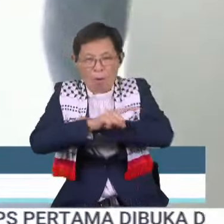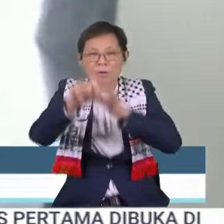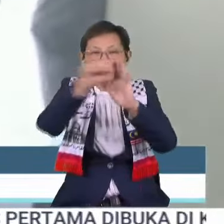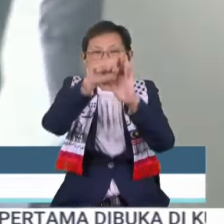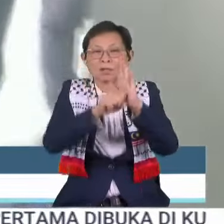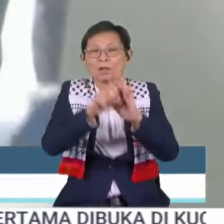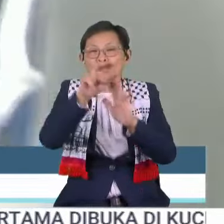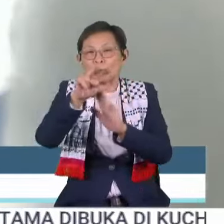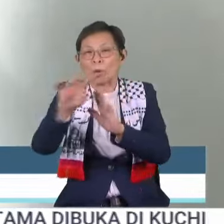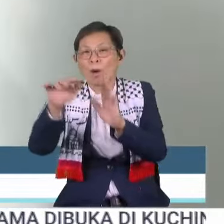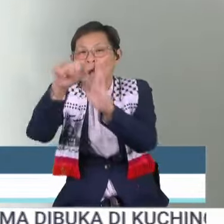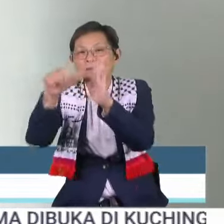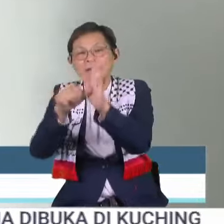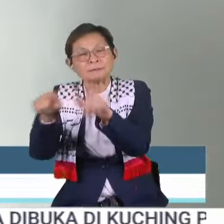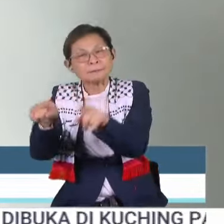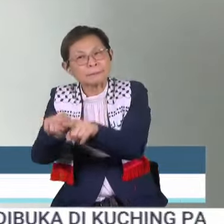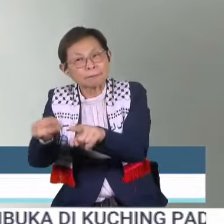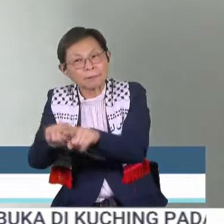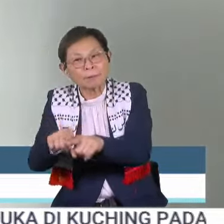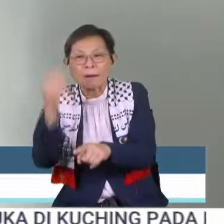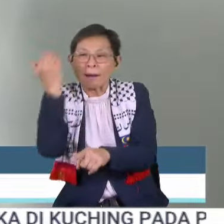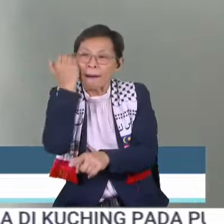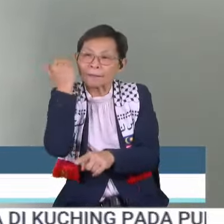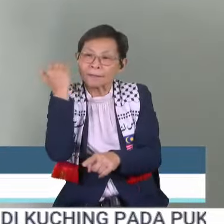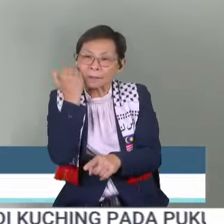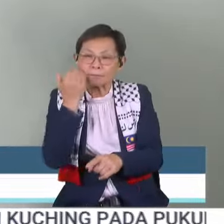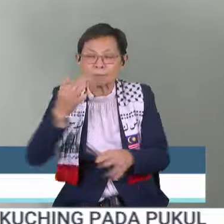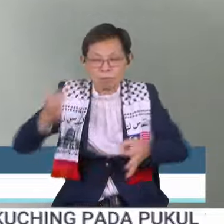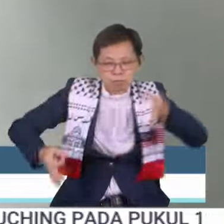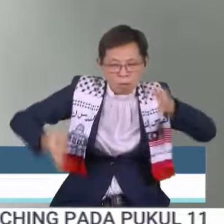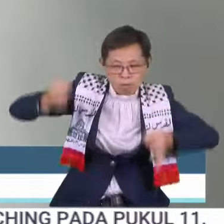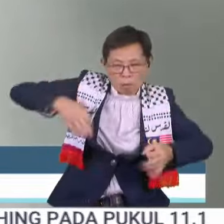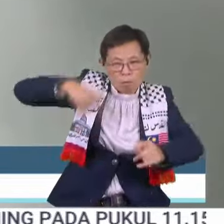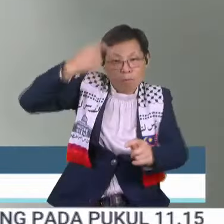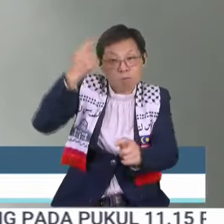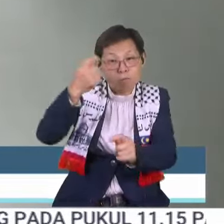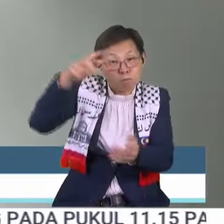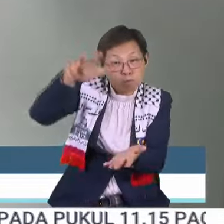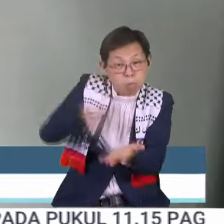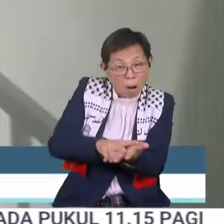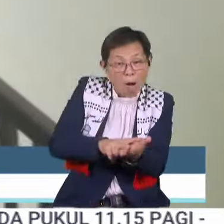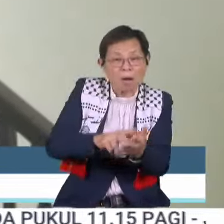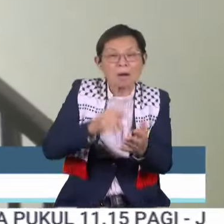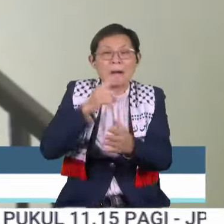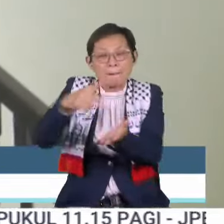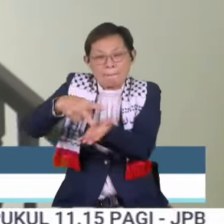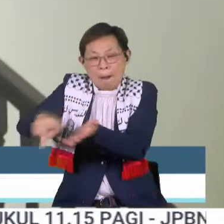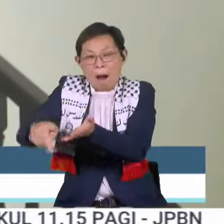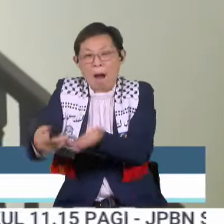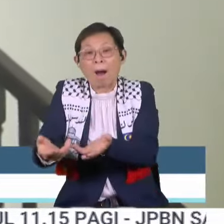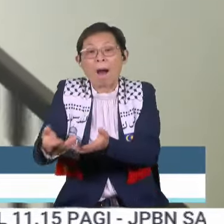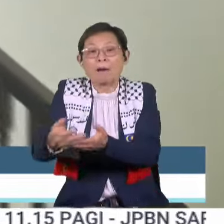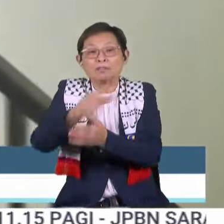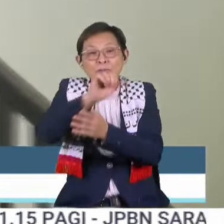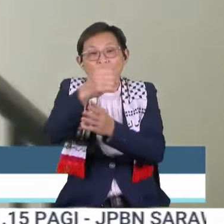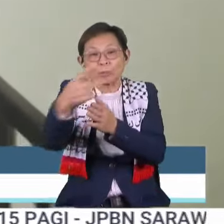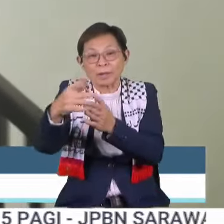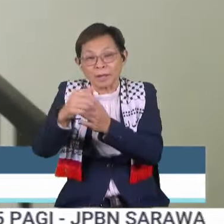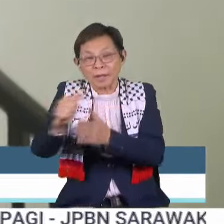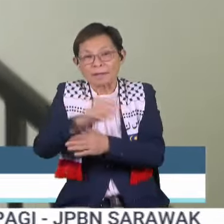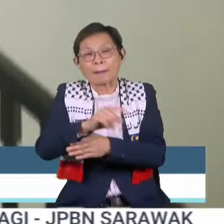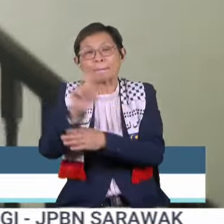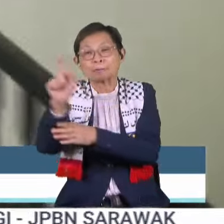seksyen 24 akta sama Hakim Elisabeth dalam perbicaraannya menetapkan jaminan sebanyak rm1,000 dengan seorang